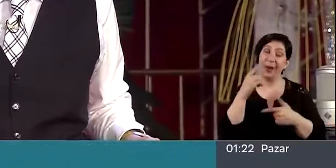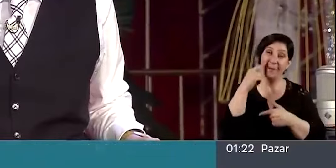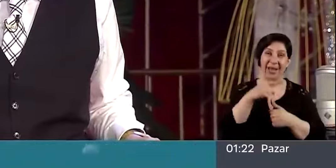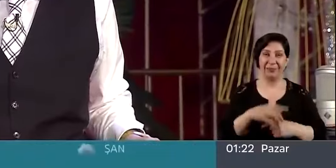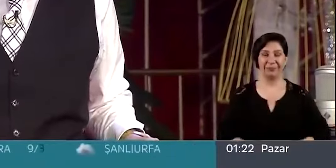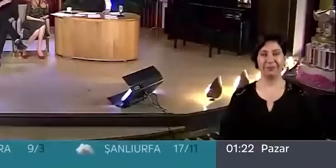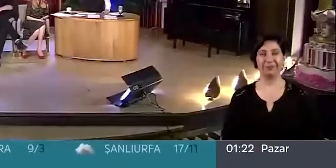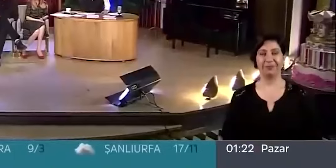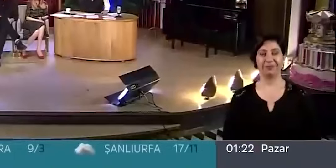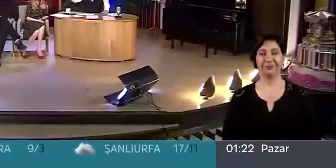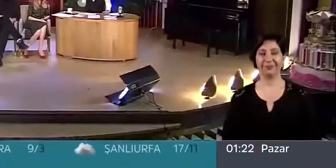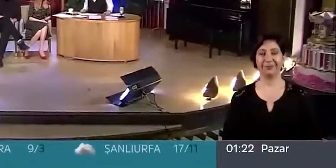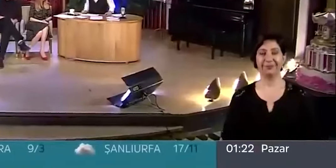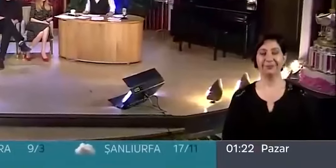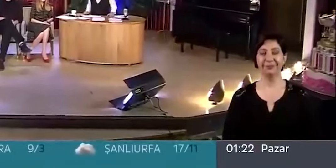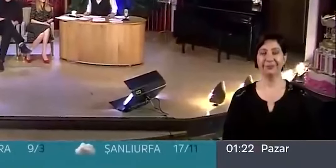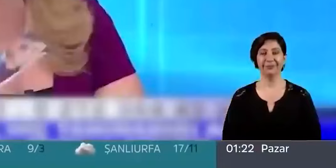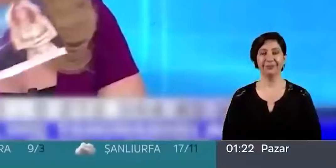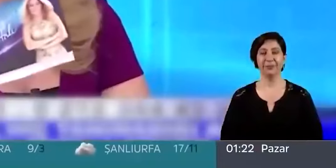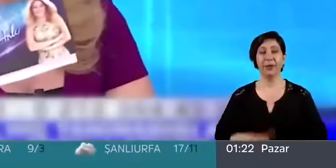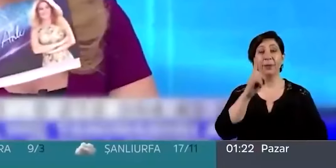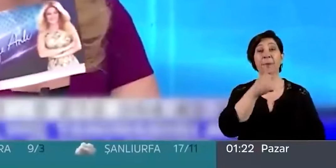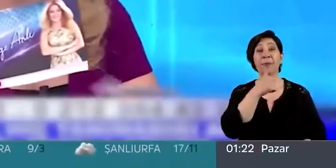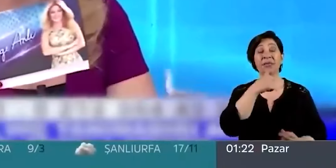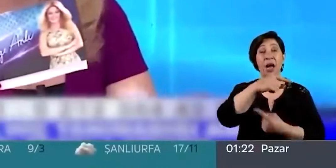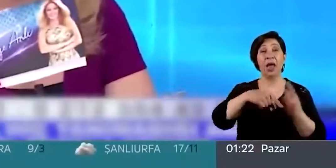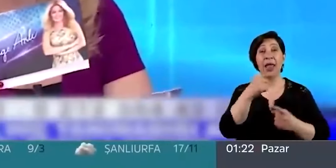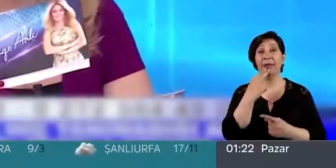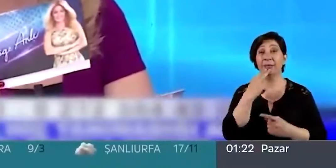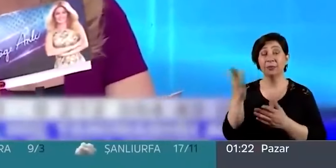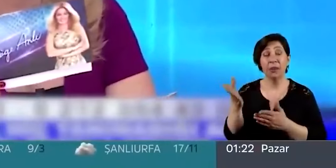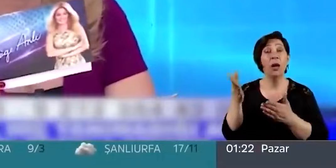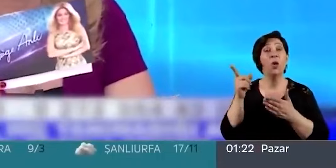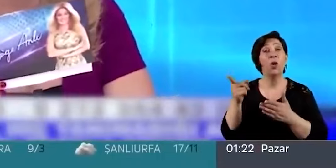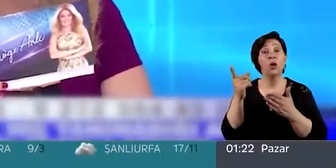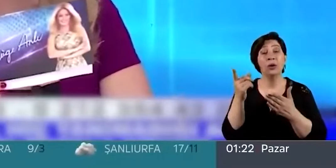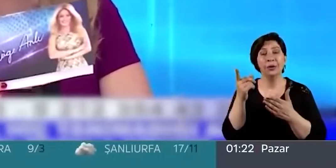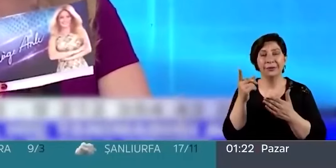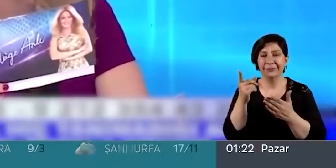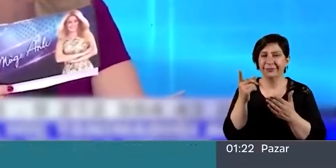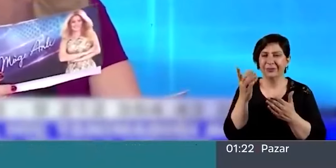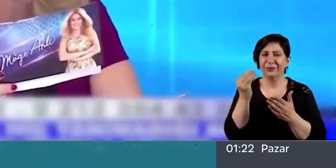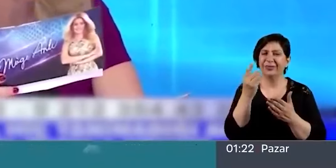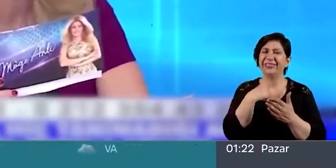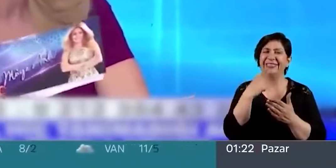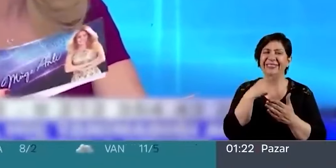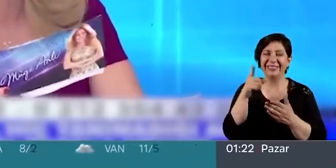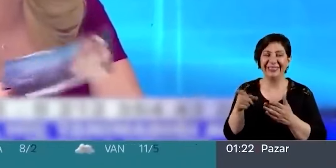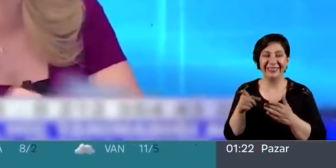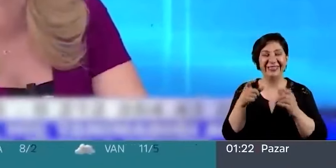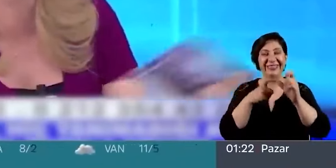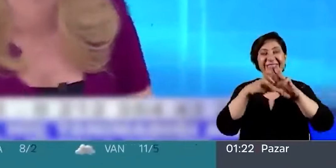bakalım görelim. Yılları. Mesut da burada. Bir de babasını arayan bir hanımefendi var. O hanımefendi o kadar sevim, ya sevim çok tatlısın biliyor